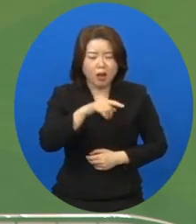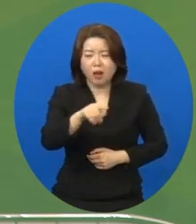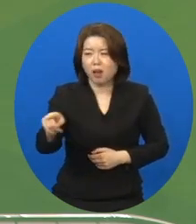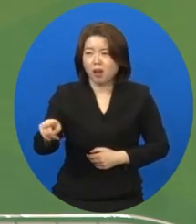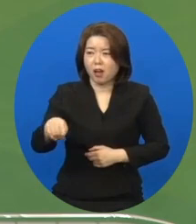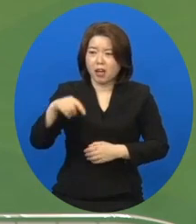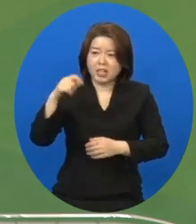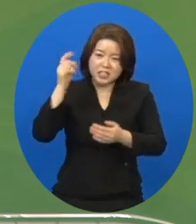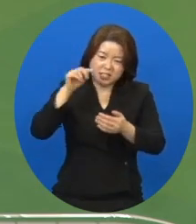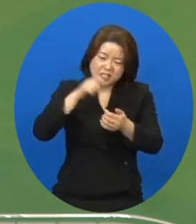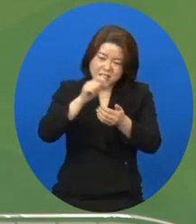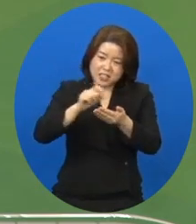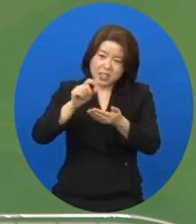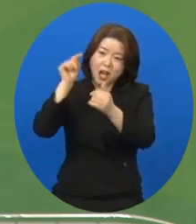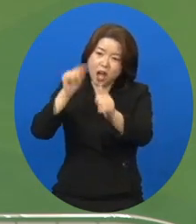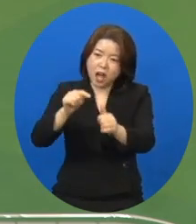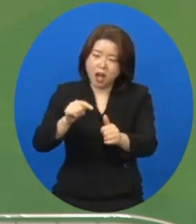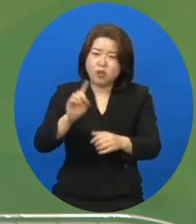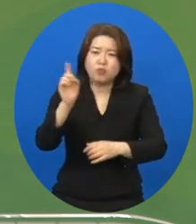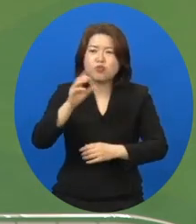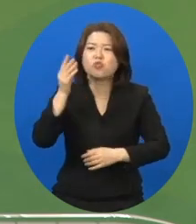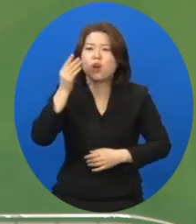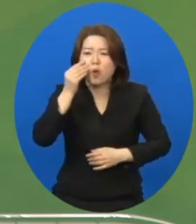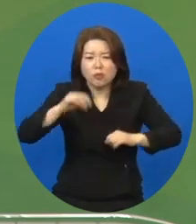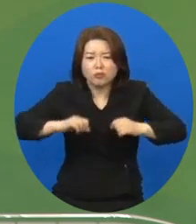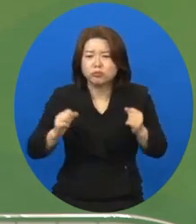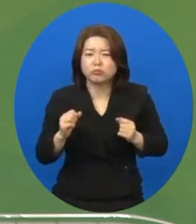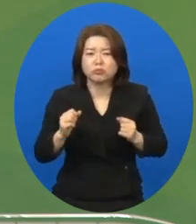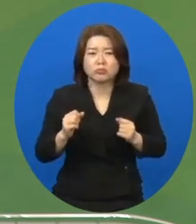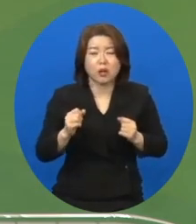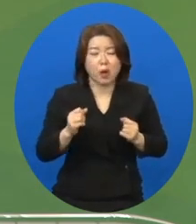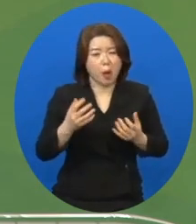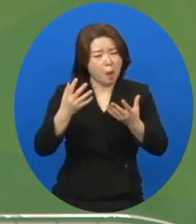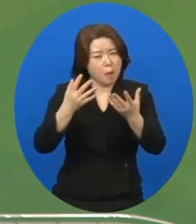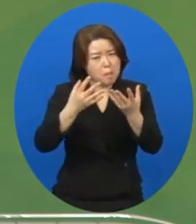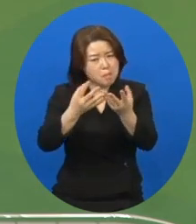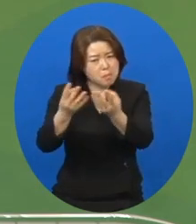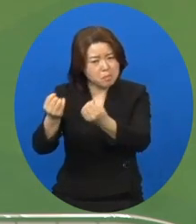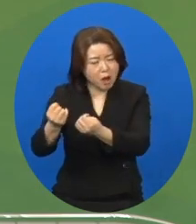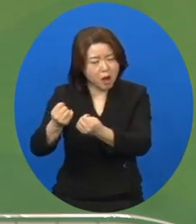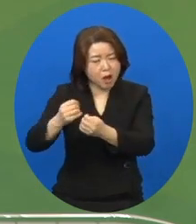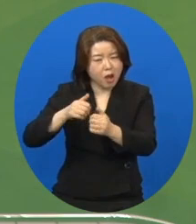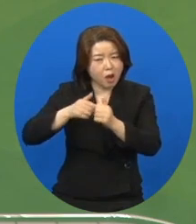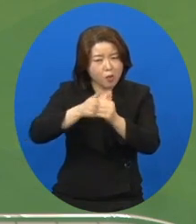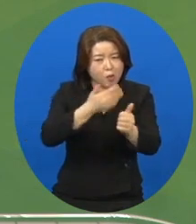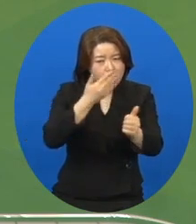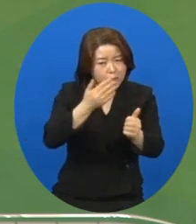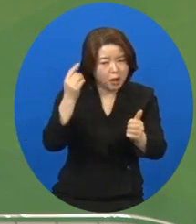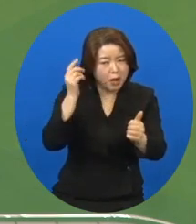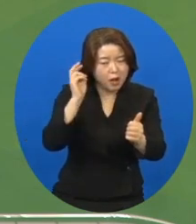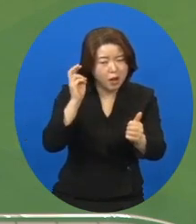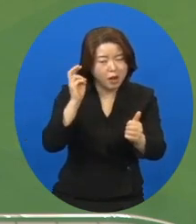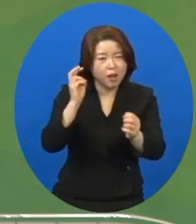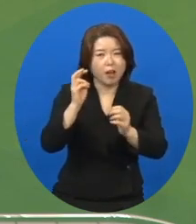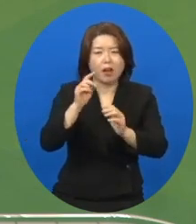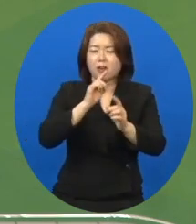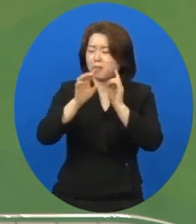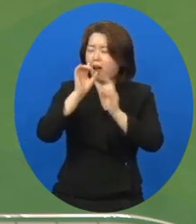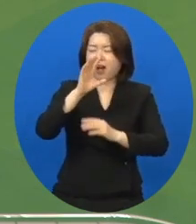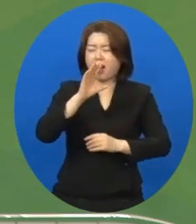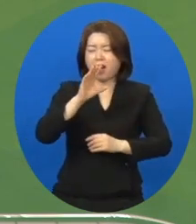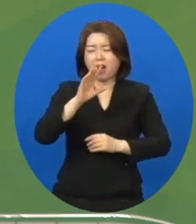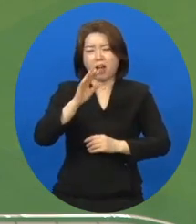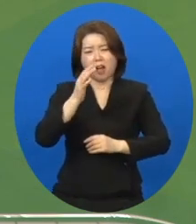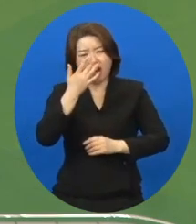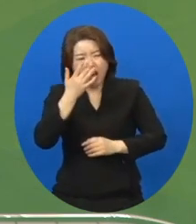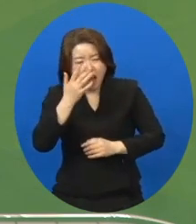쓰겠냐 말이에요. 얼마나 많은 교인들이 그걸 따라 하겠냐 말이에요. 이게 말도 안 되는 것, 해도 되지도 않을 것, 이거 해야